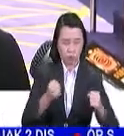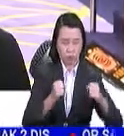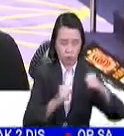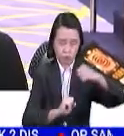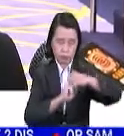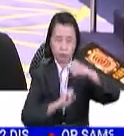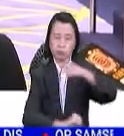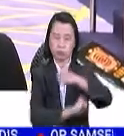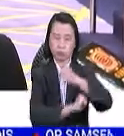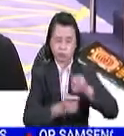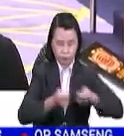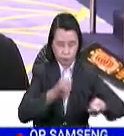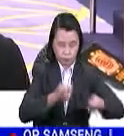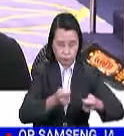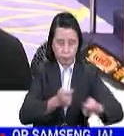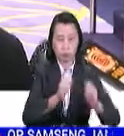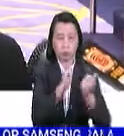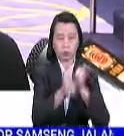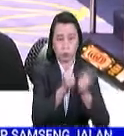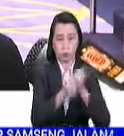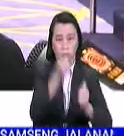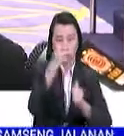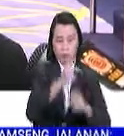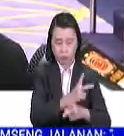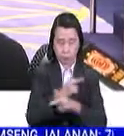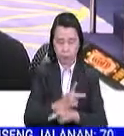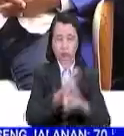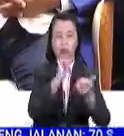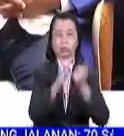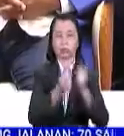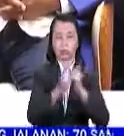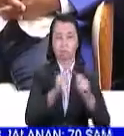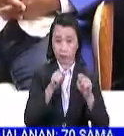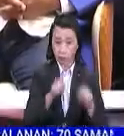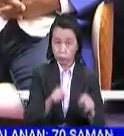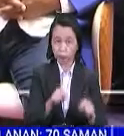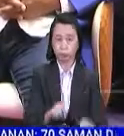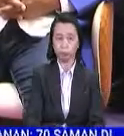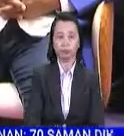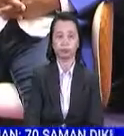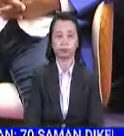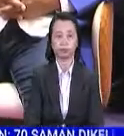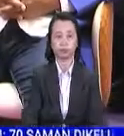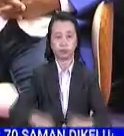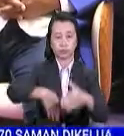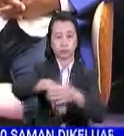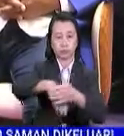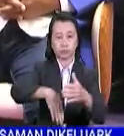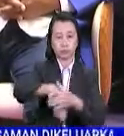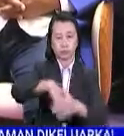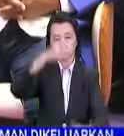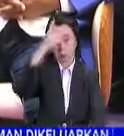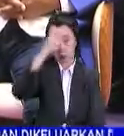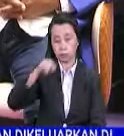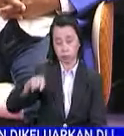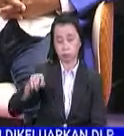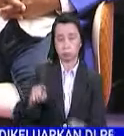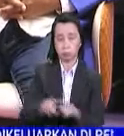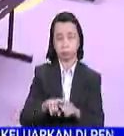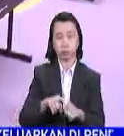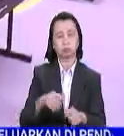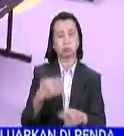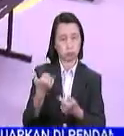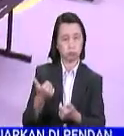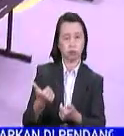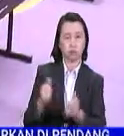struktur urus tadbir sukan untuk menjaga sukan itu. Dalam arena bola sepak, Dr. Wirdati juga tidak